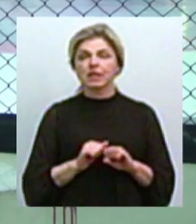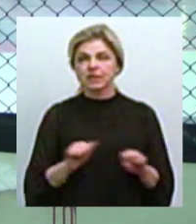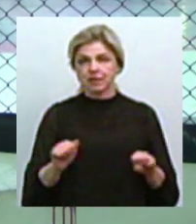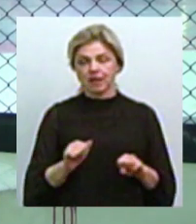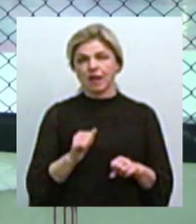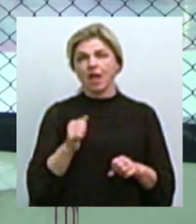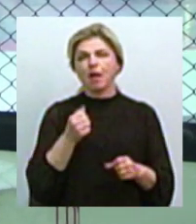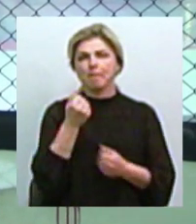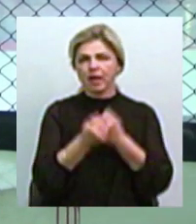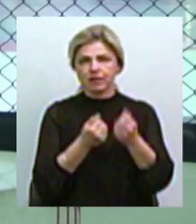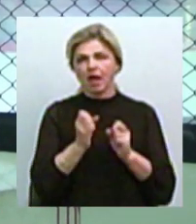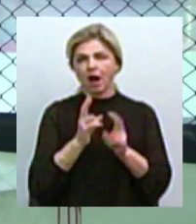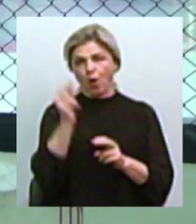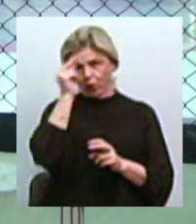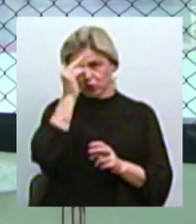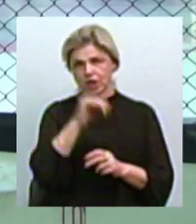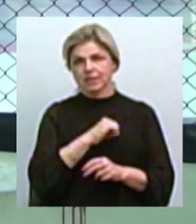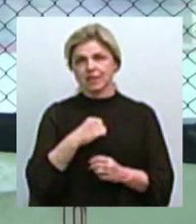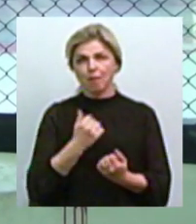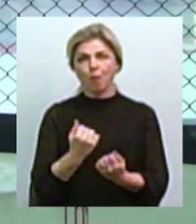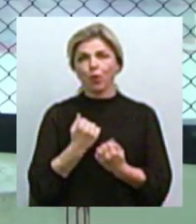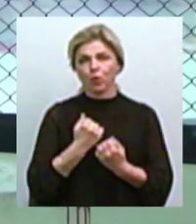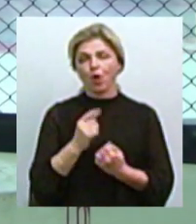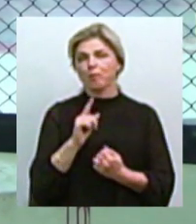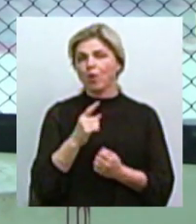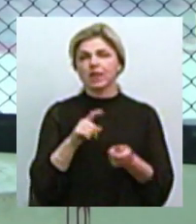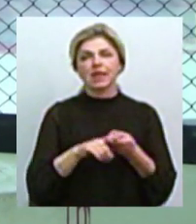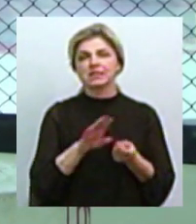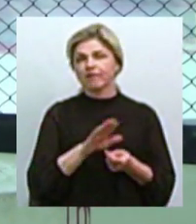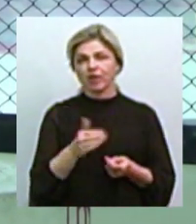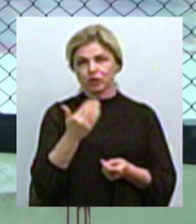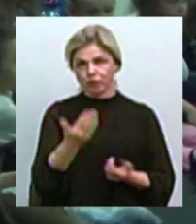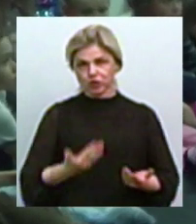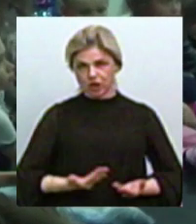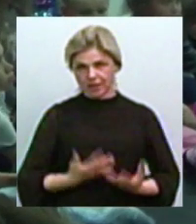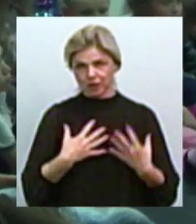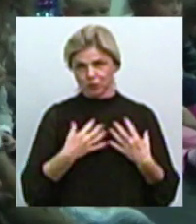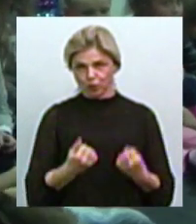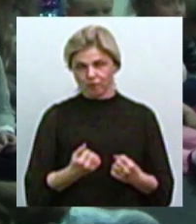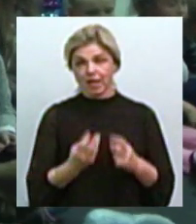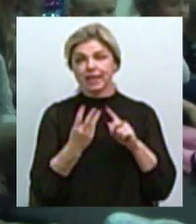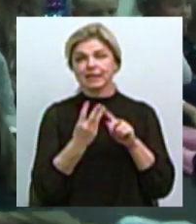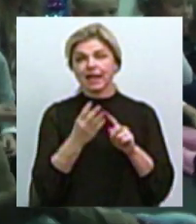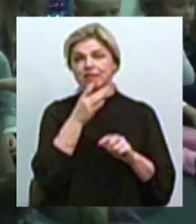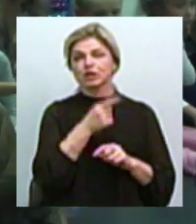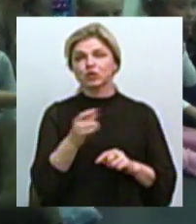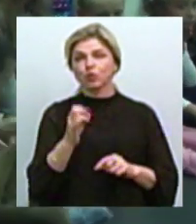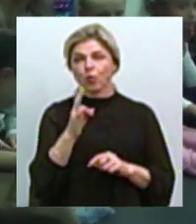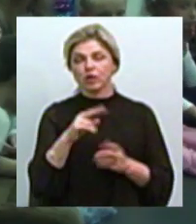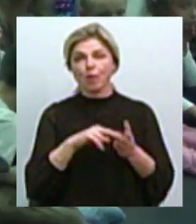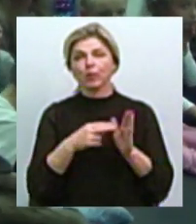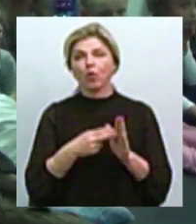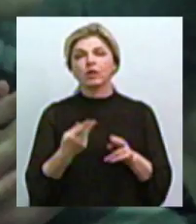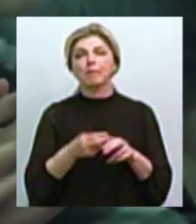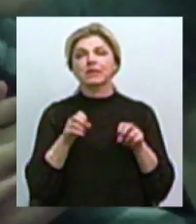учать на самообороні, тому що від цього не залежить твоє життя і здоров'я. У третьому сезоні проєкту «Безпека дитини»